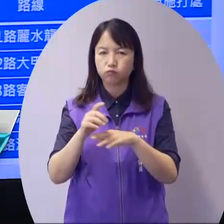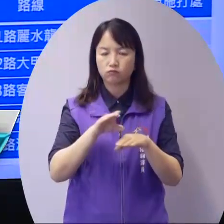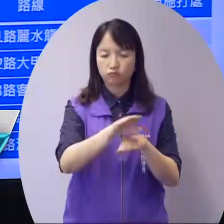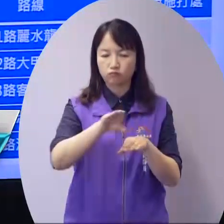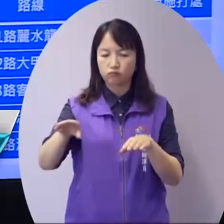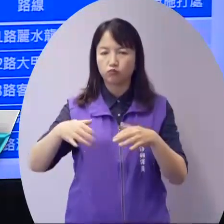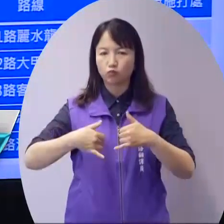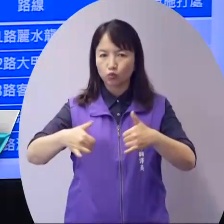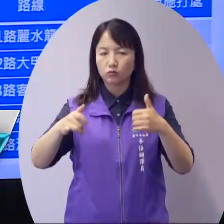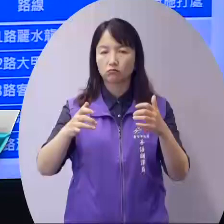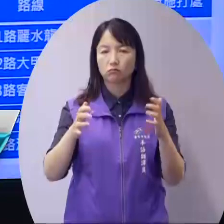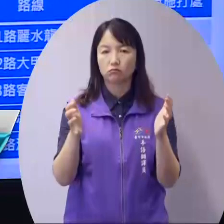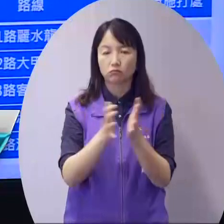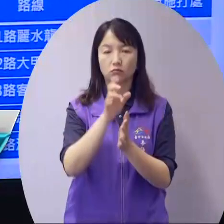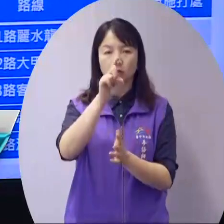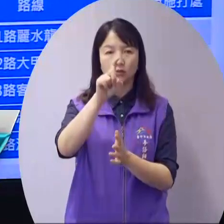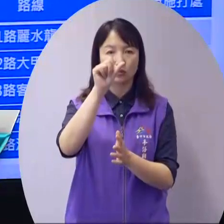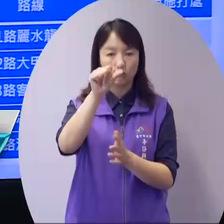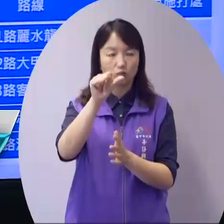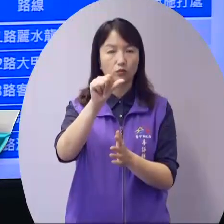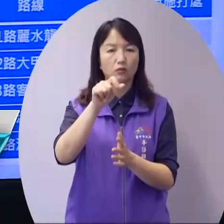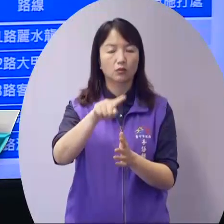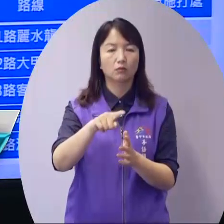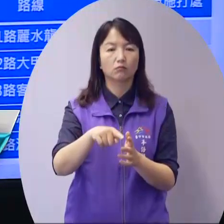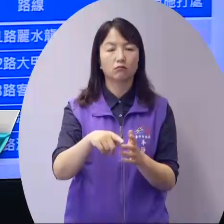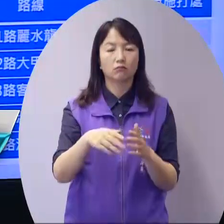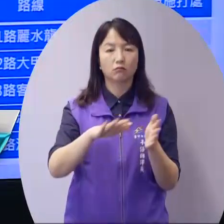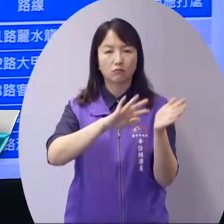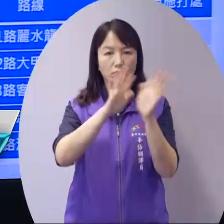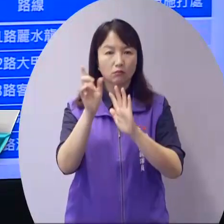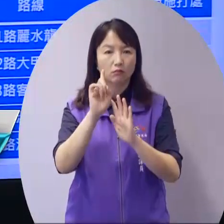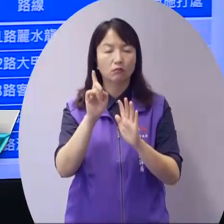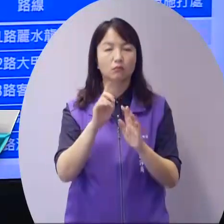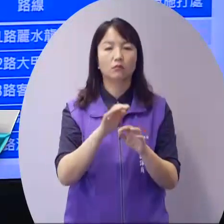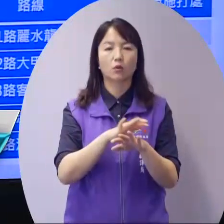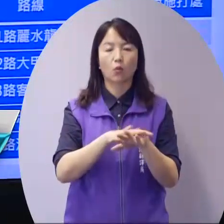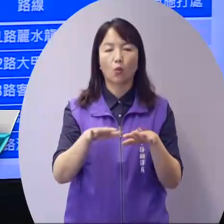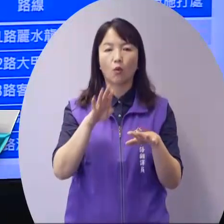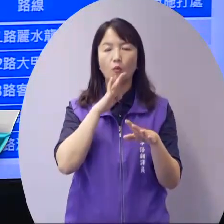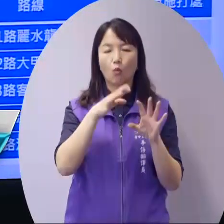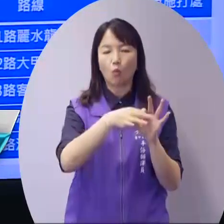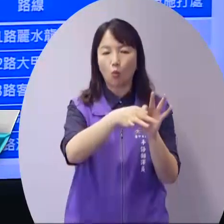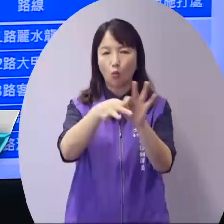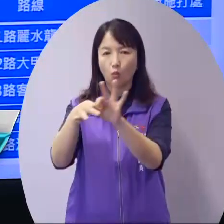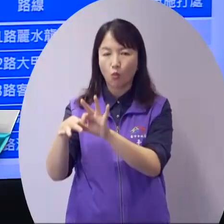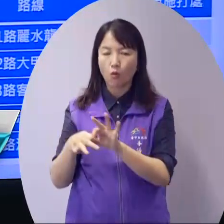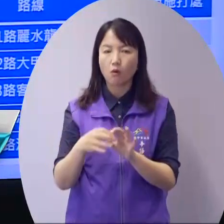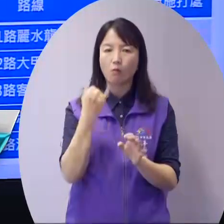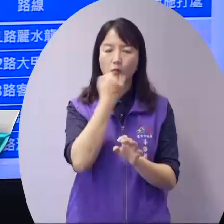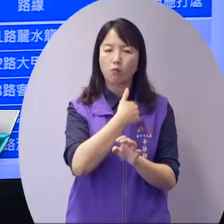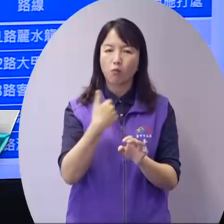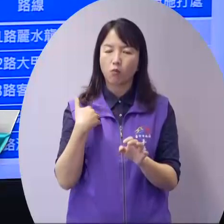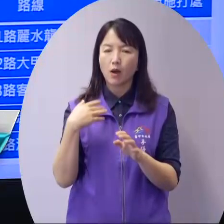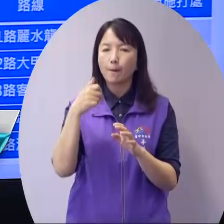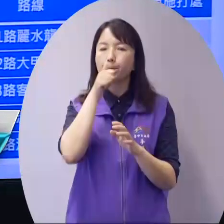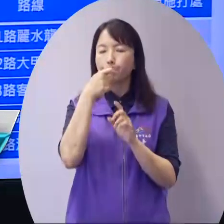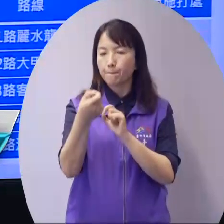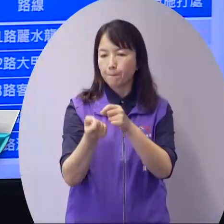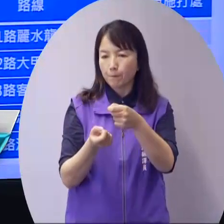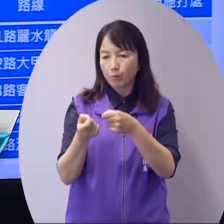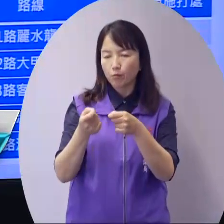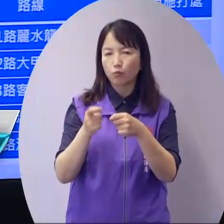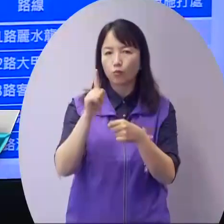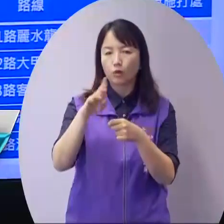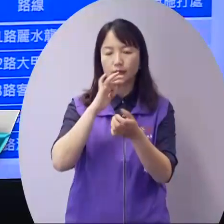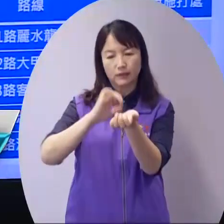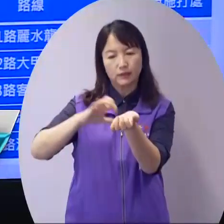这15条小黄公车路线基本上都会串接到可能在那附近的地